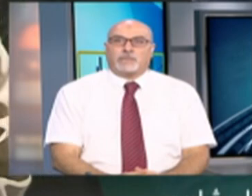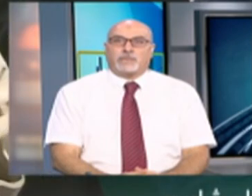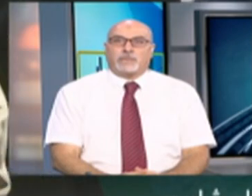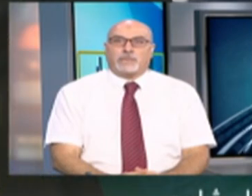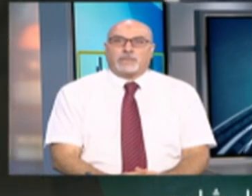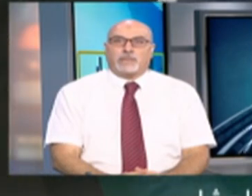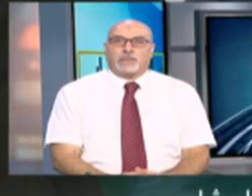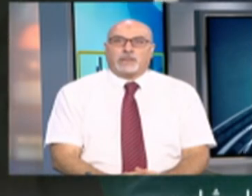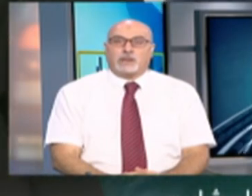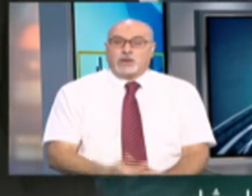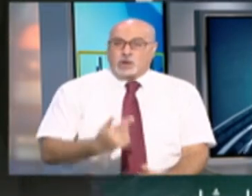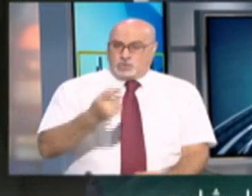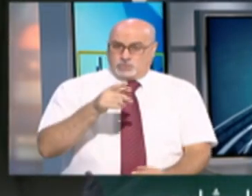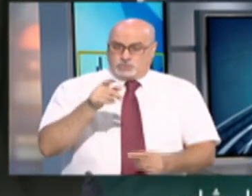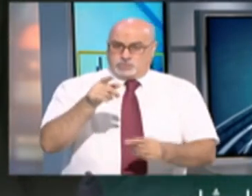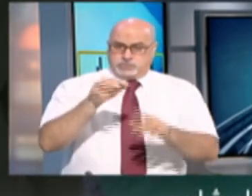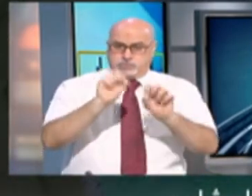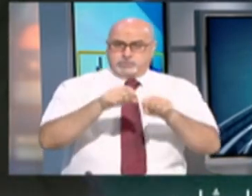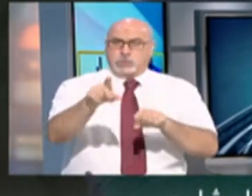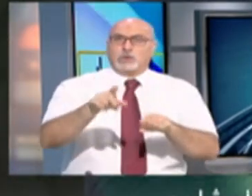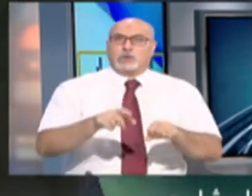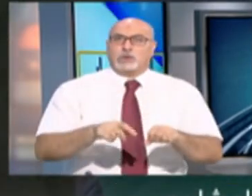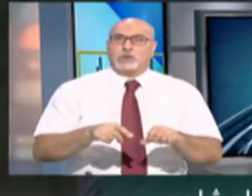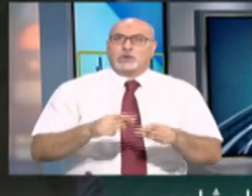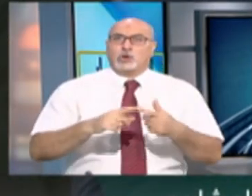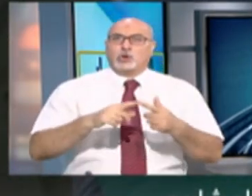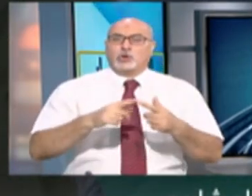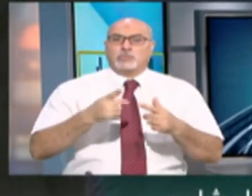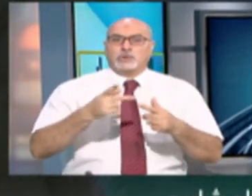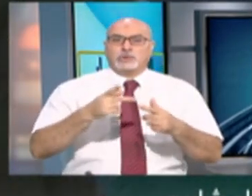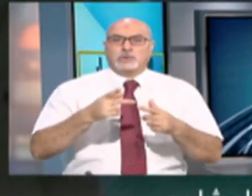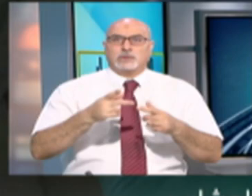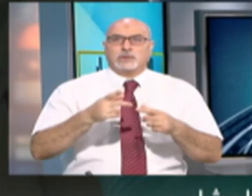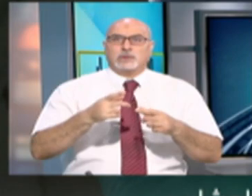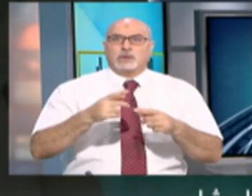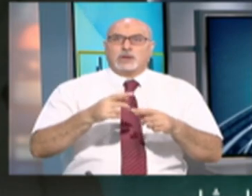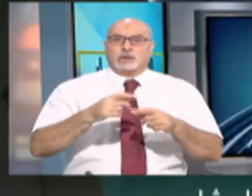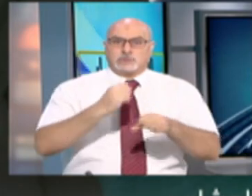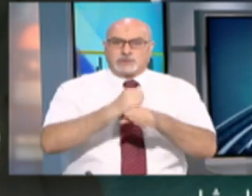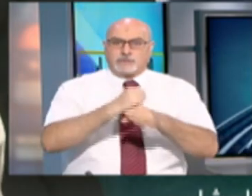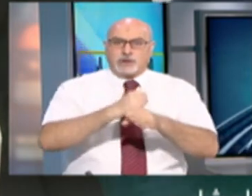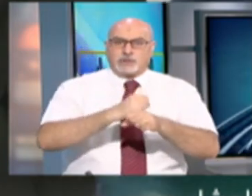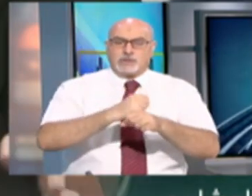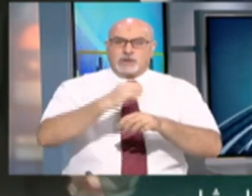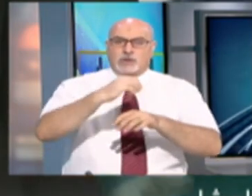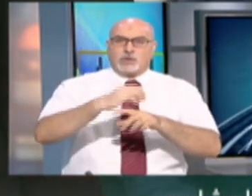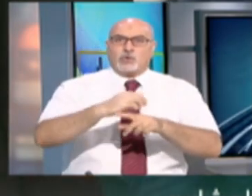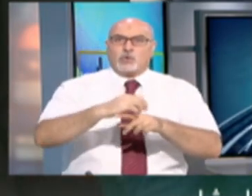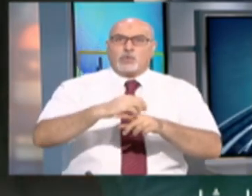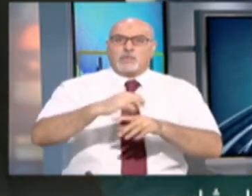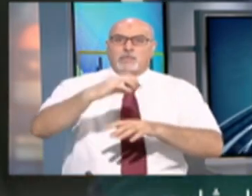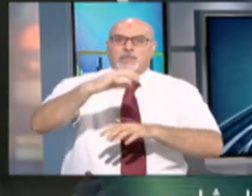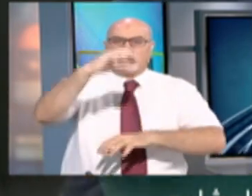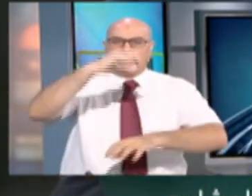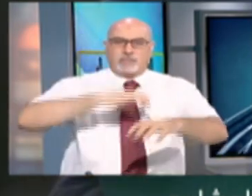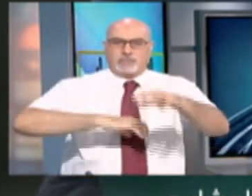سي فو بوفي سو تريتي لو سيرفيس بيبليك. وي. لكن شركة قوية تاع النظافة يدير